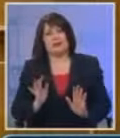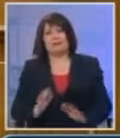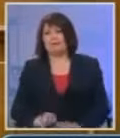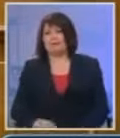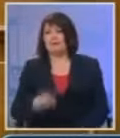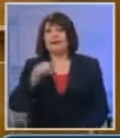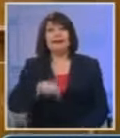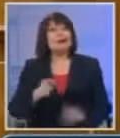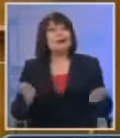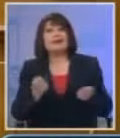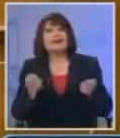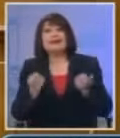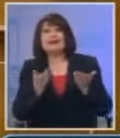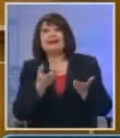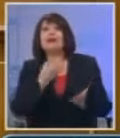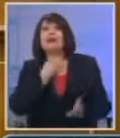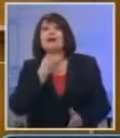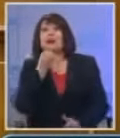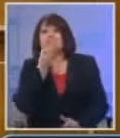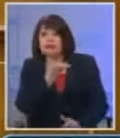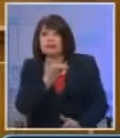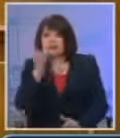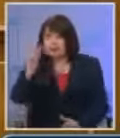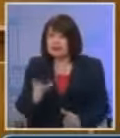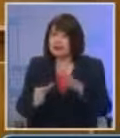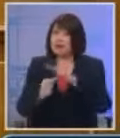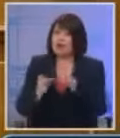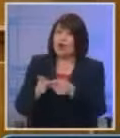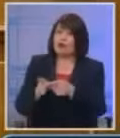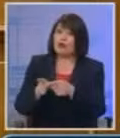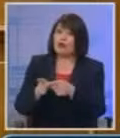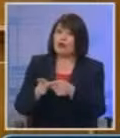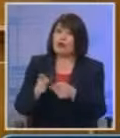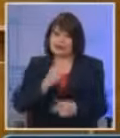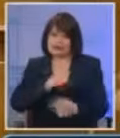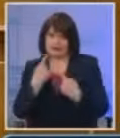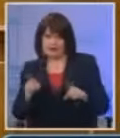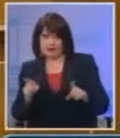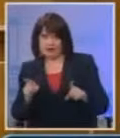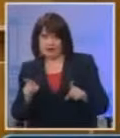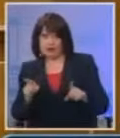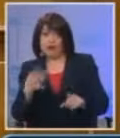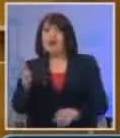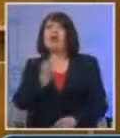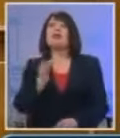Τι έγινε, γίνατε προδότες για την πρόεδρο της Βουλής? Έχετε άλλη άποψη? Μήπως δεν το